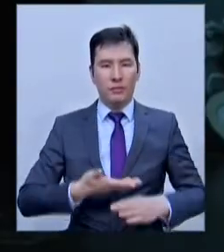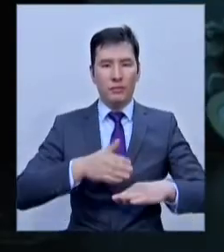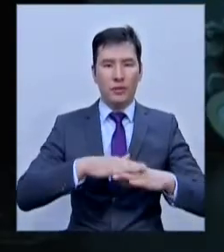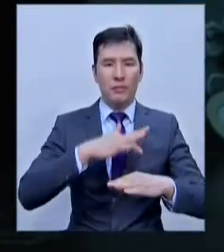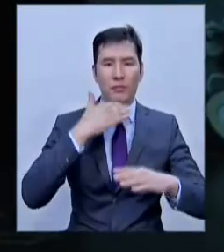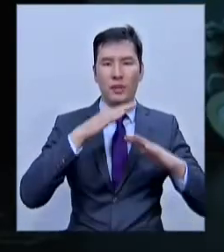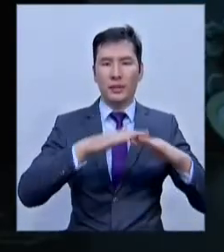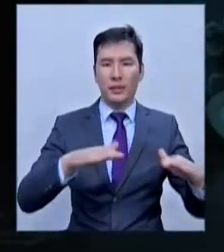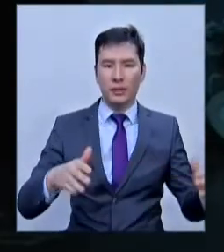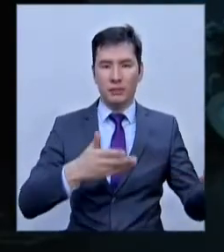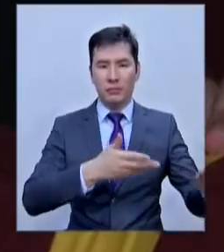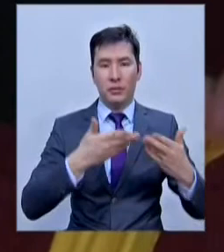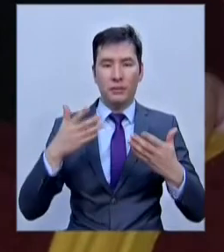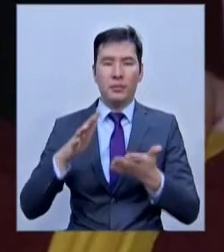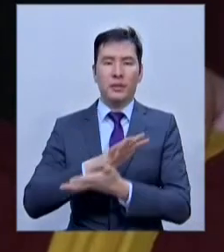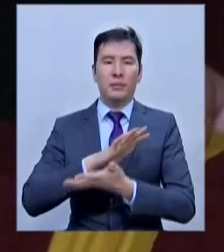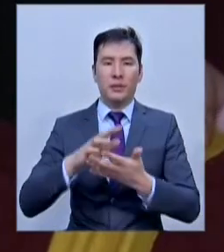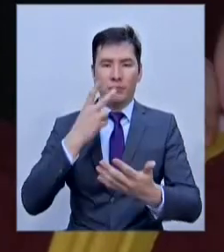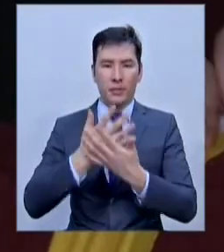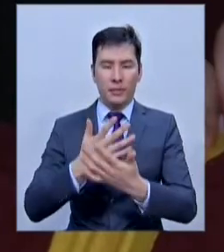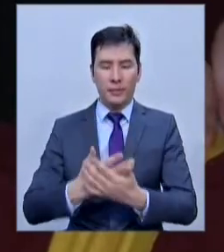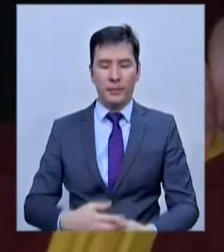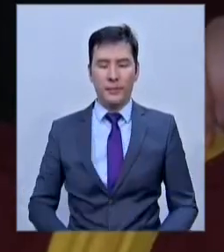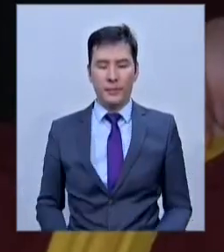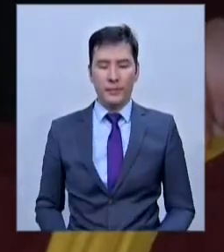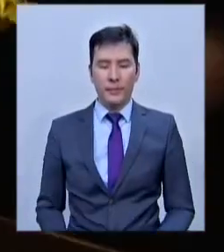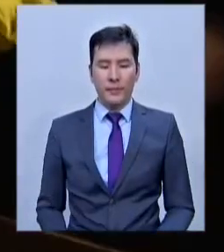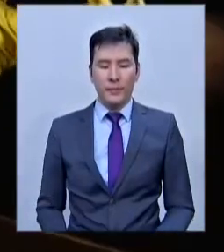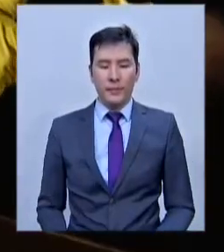ретінде тегін көрсетілімдер ұйымдастыруды қолға алған.